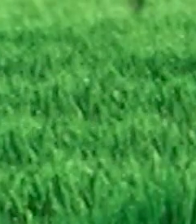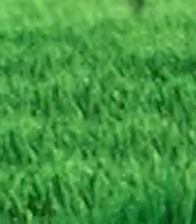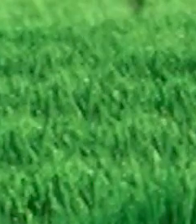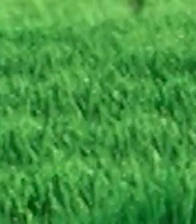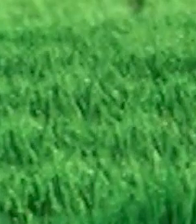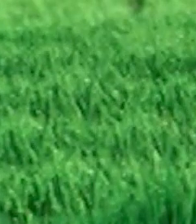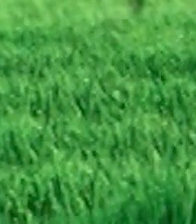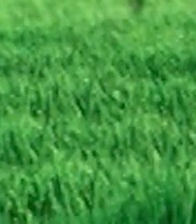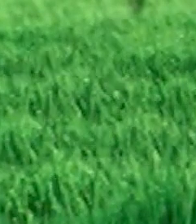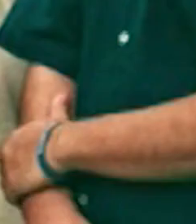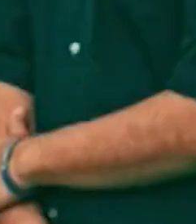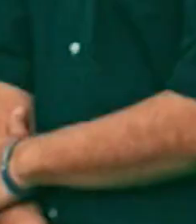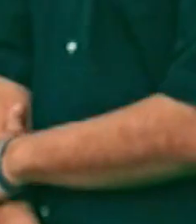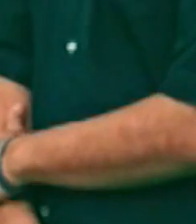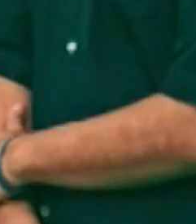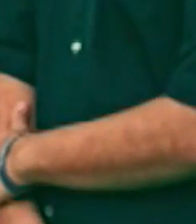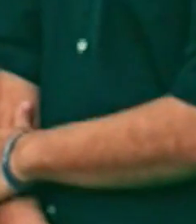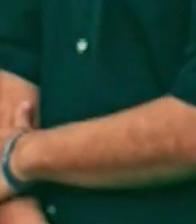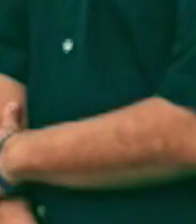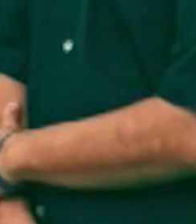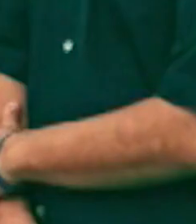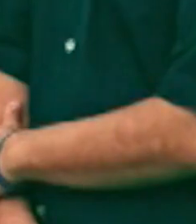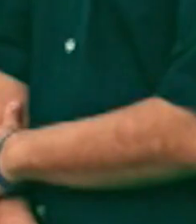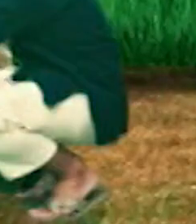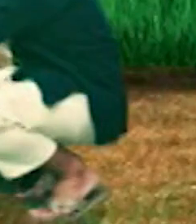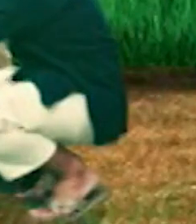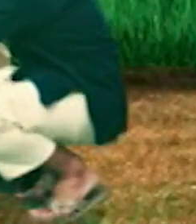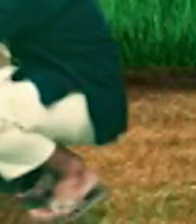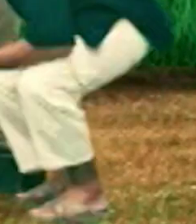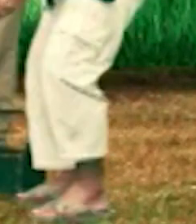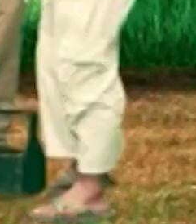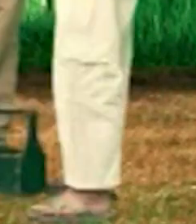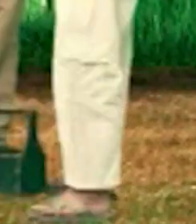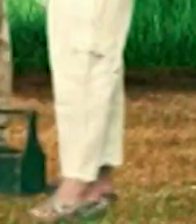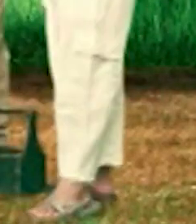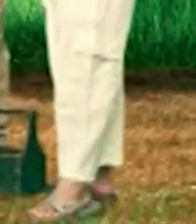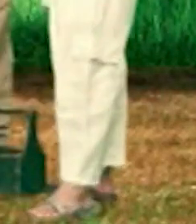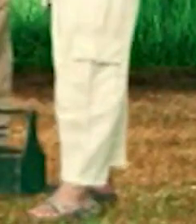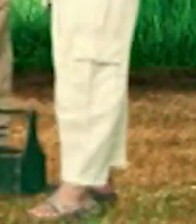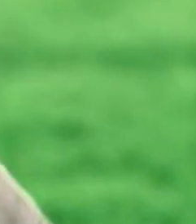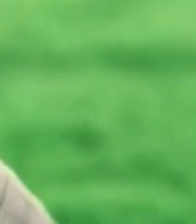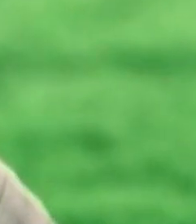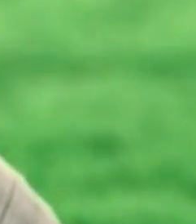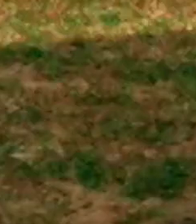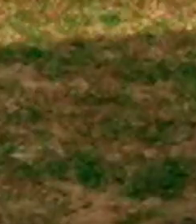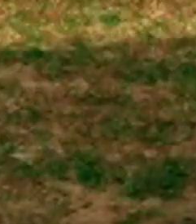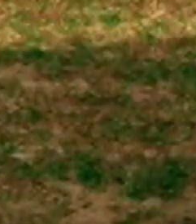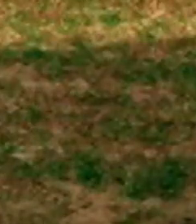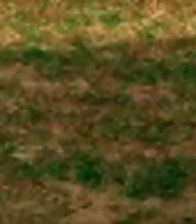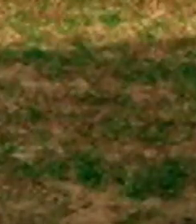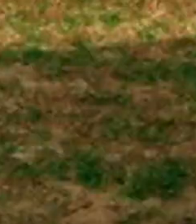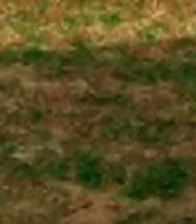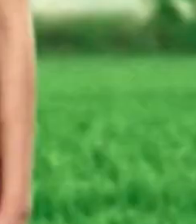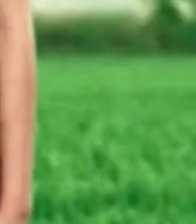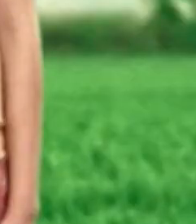นักกายภาพตามมาฟื้นฟูญาติเพื่อนบ้านอสอมออบอตอเข้าดูแลสภาพแวดล้อมสุ